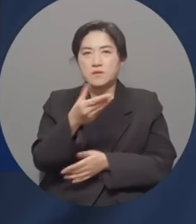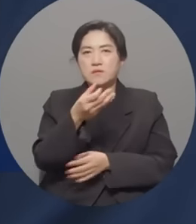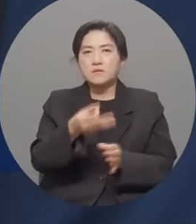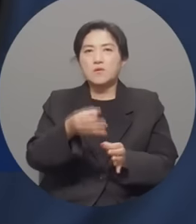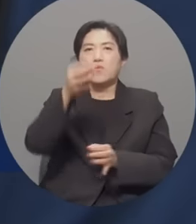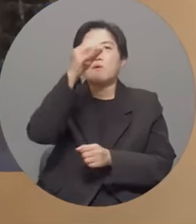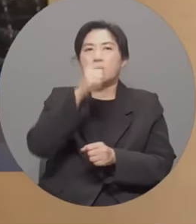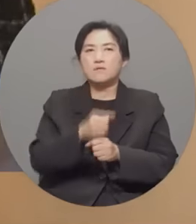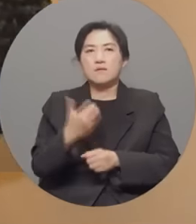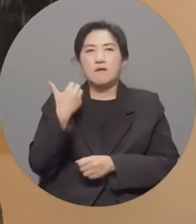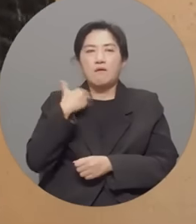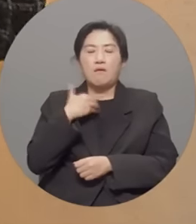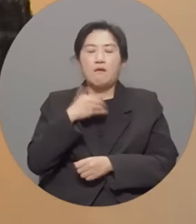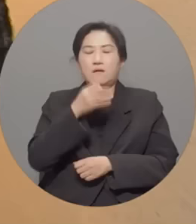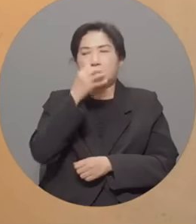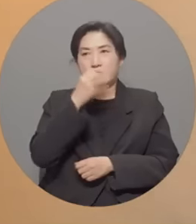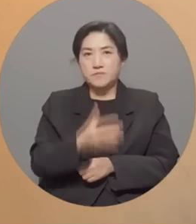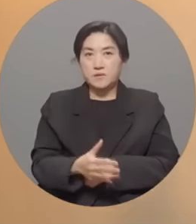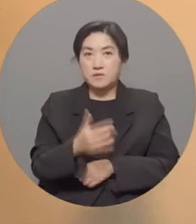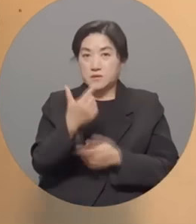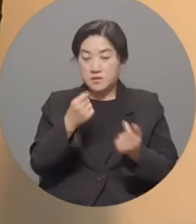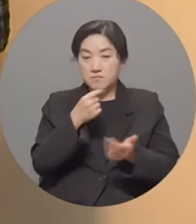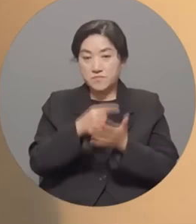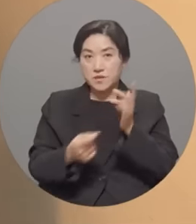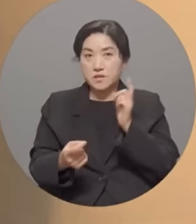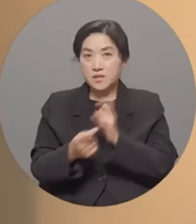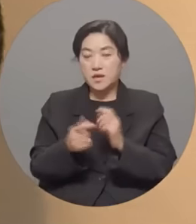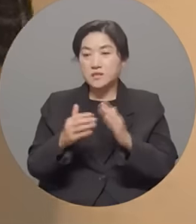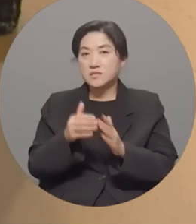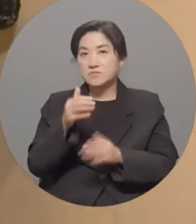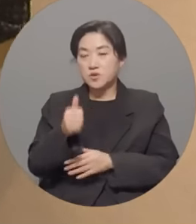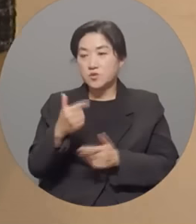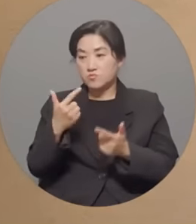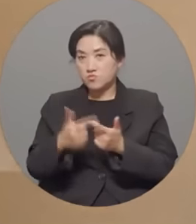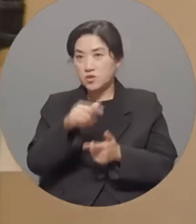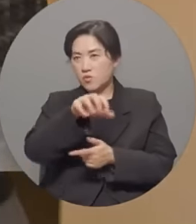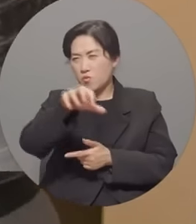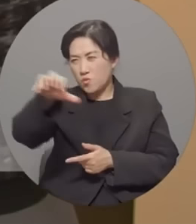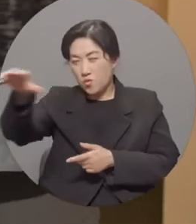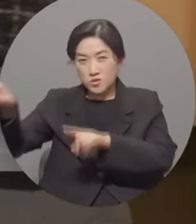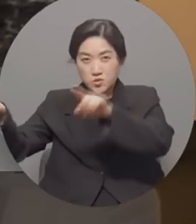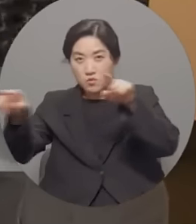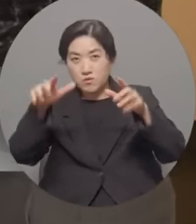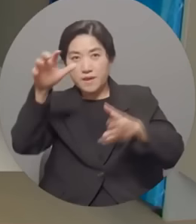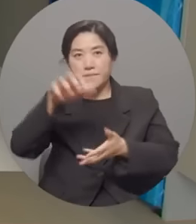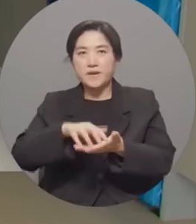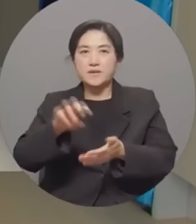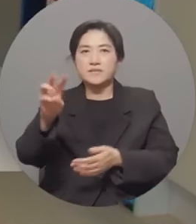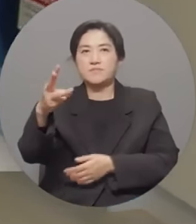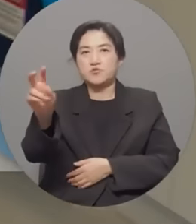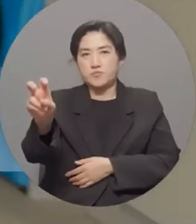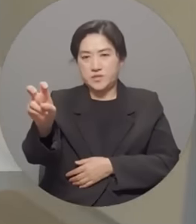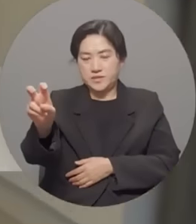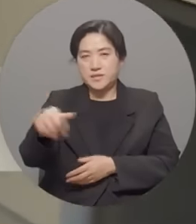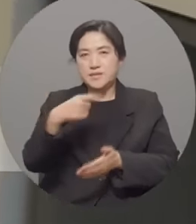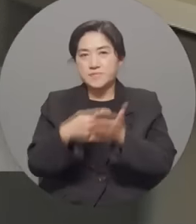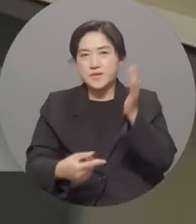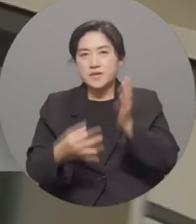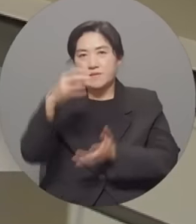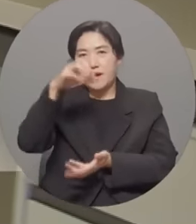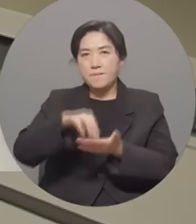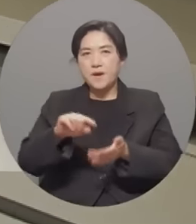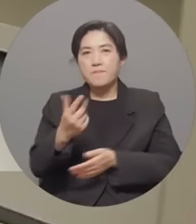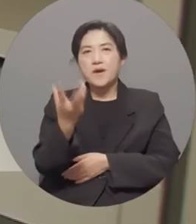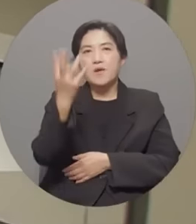대출 이자가 올랐기 때문에. 윤 씨와 같은 피해를 당한 집주인은 부산을 포함해 전국적으로 320여 명. 피해 금액은 100억